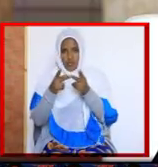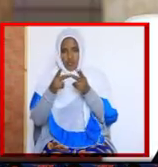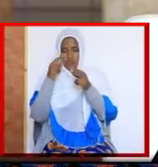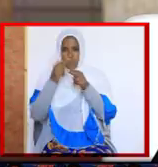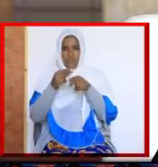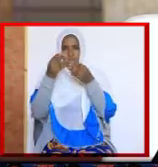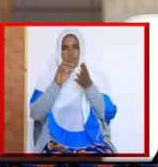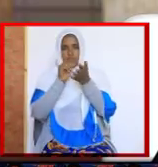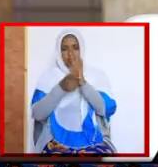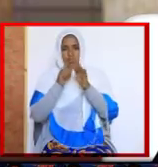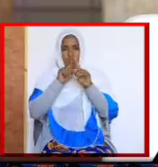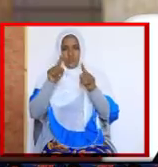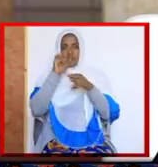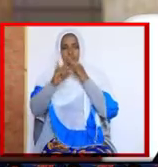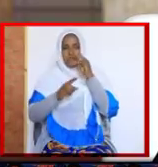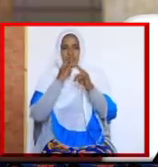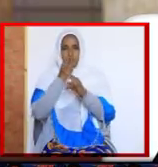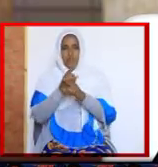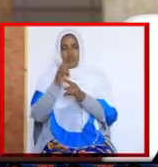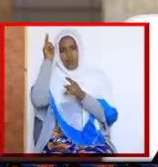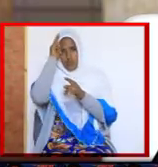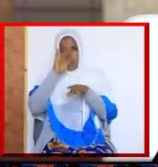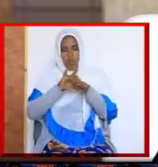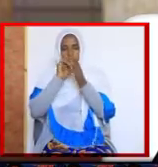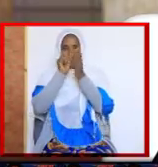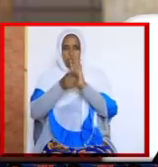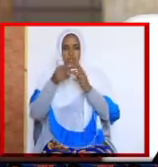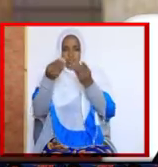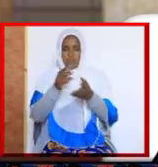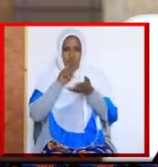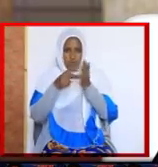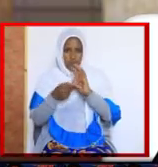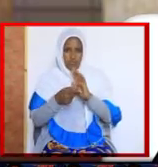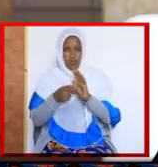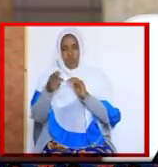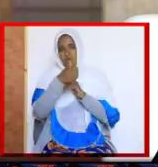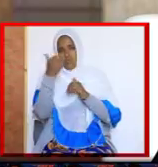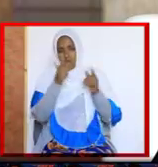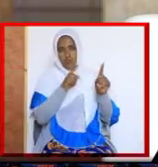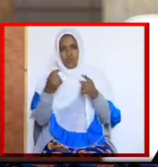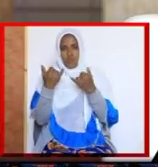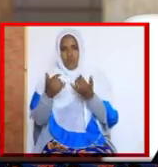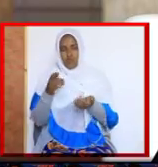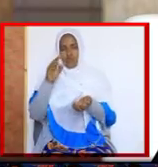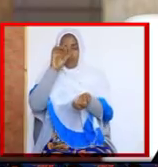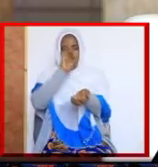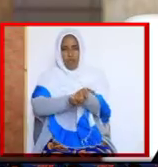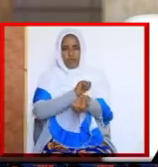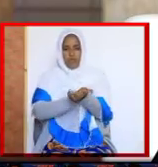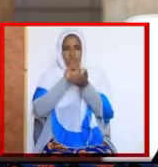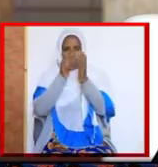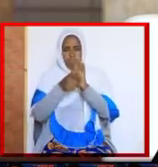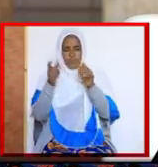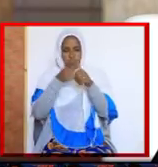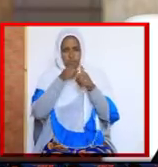ላይ እየተመሰለ ነው ማለት ነው። በሌላው ያው ምኩራብ ነው፣ በሃይመት አብርሃም የተመሰለ ነው። ክርስቶስ መጀመሪያ ጊዜ ምኩራብ አይሁድ ገብቶ ነው